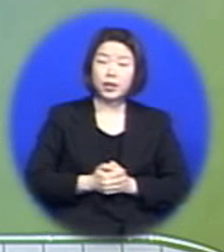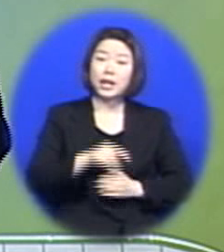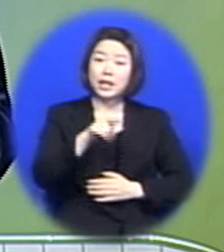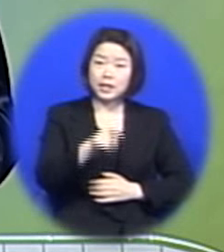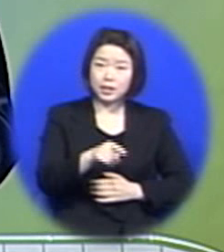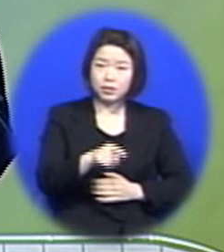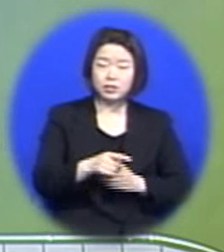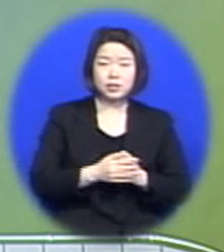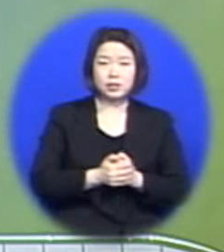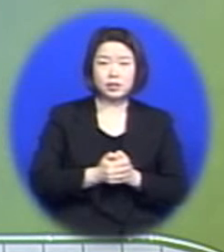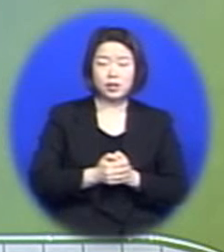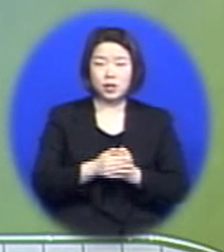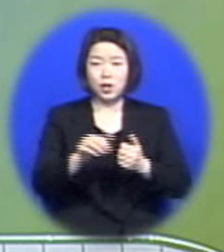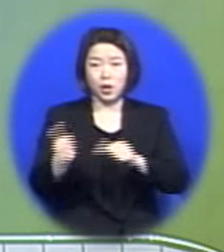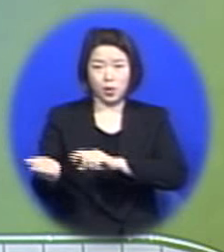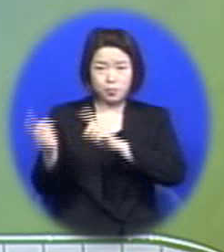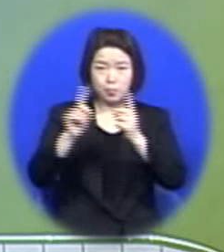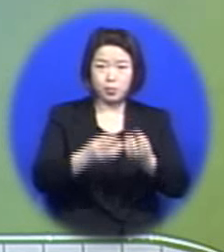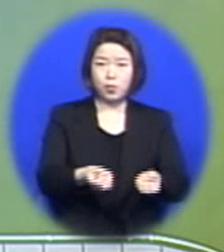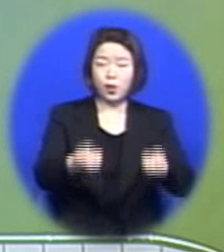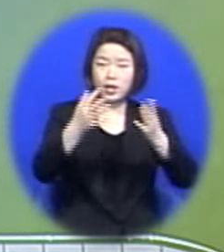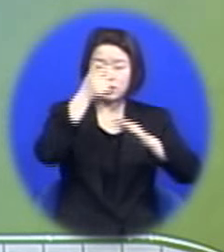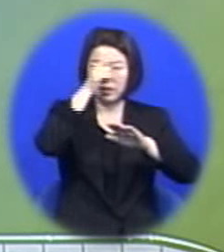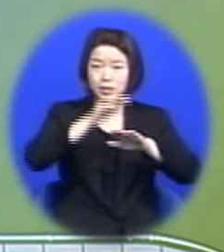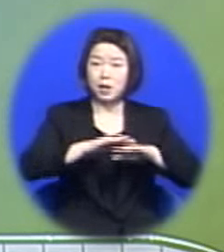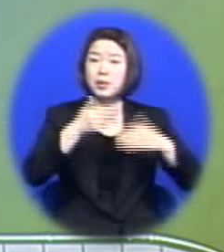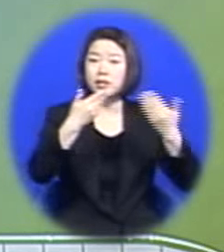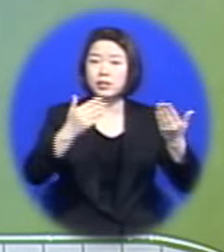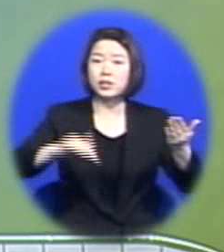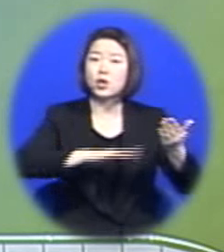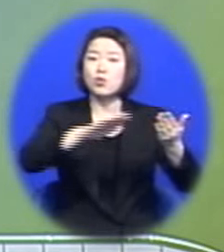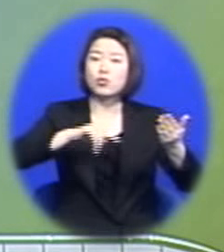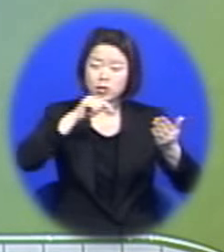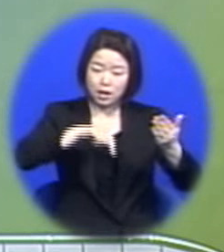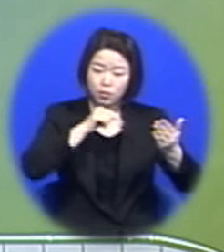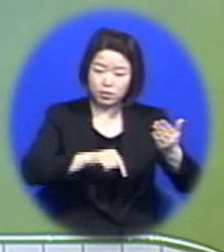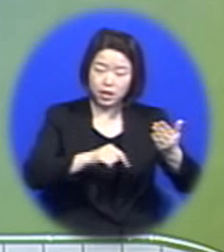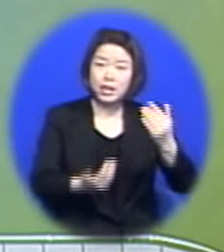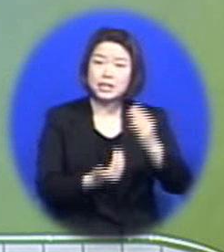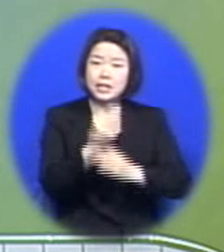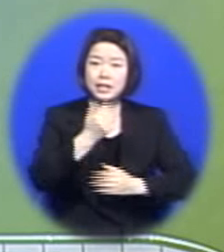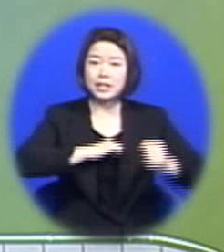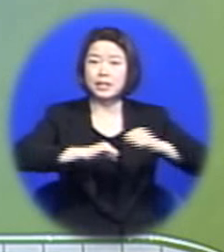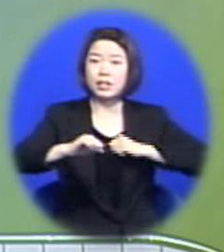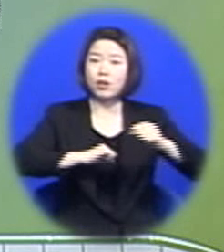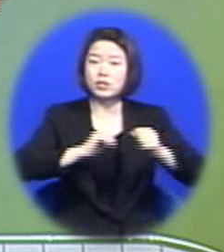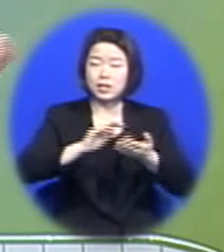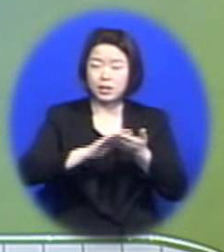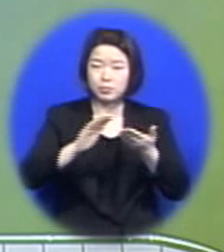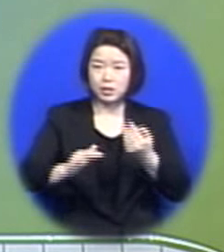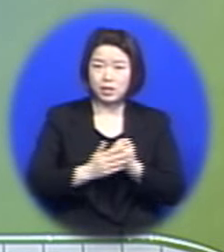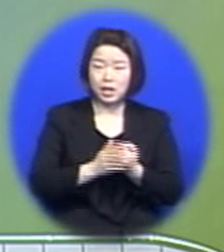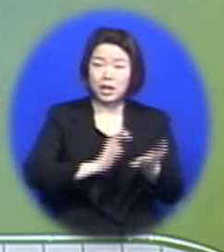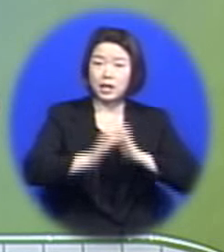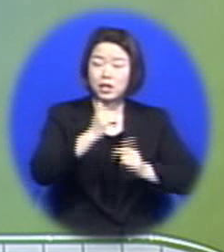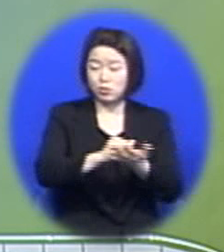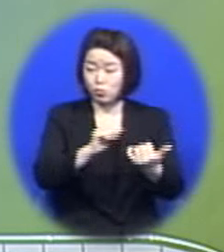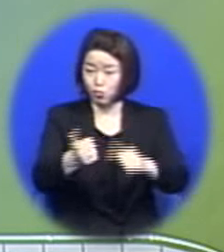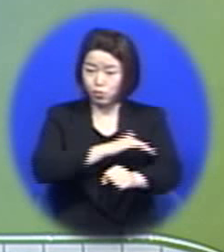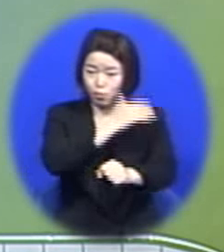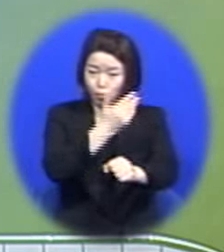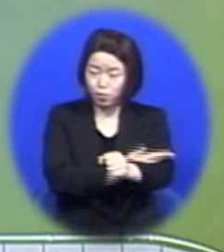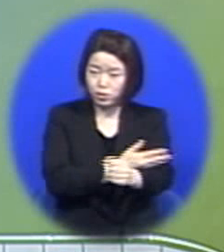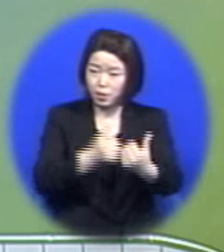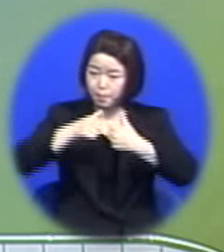이것이 부활절 예배를 드리는 우리 가운데 일어나는 역사예요. 예수님이 죽음의 권세를 깨뜨렸다는